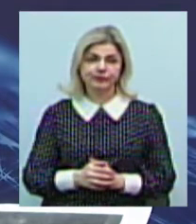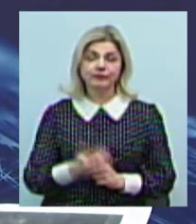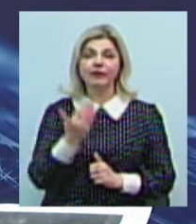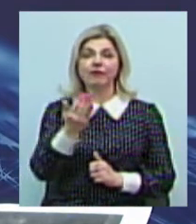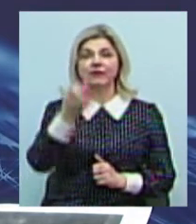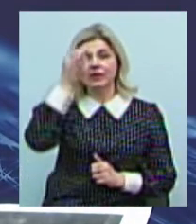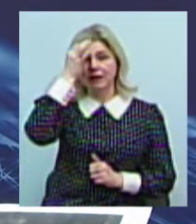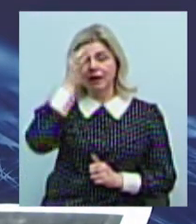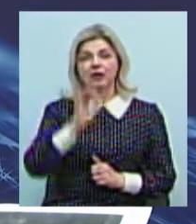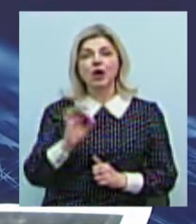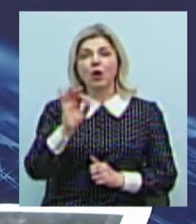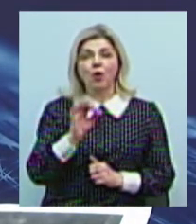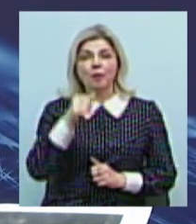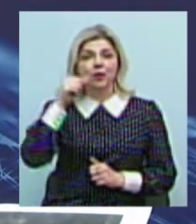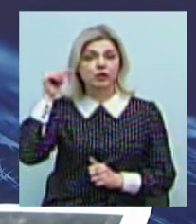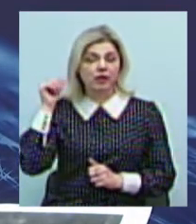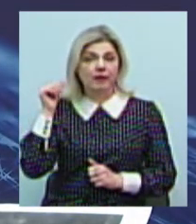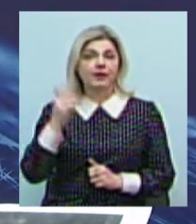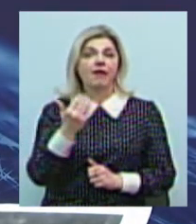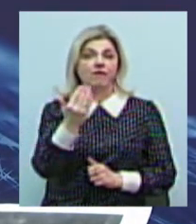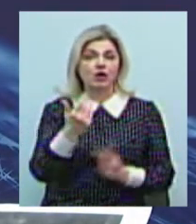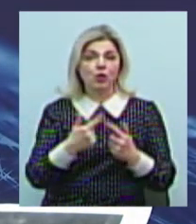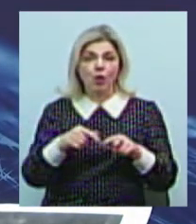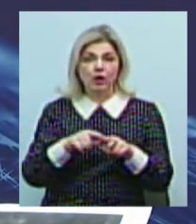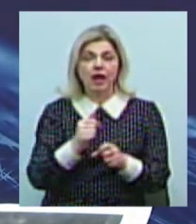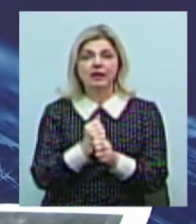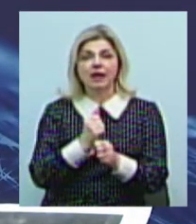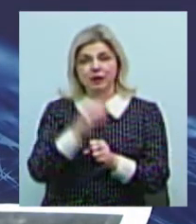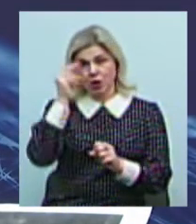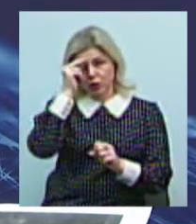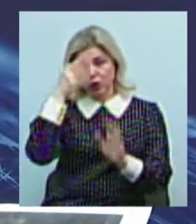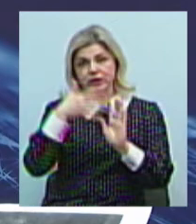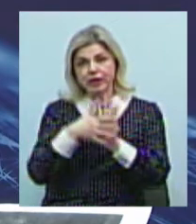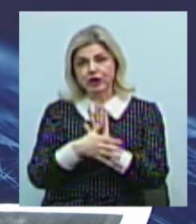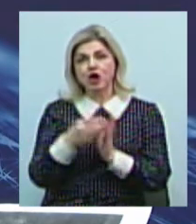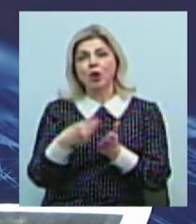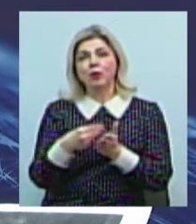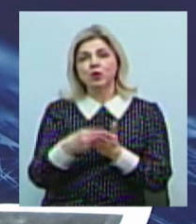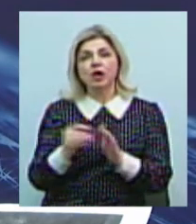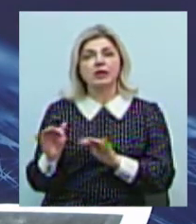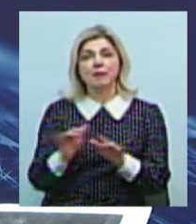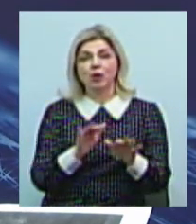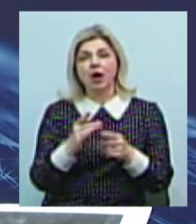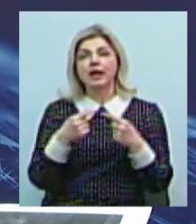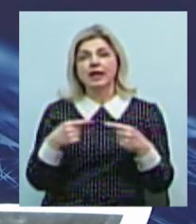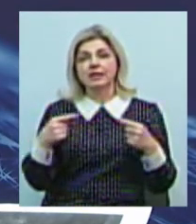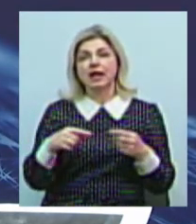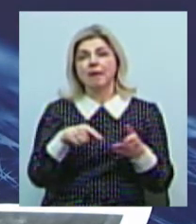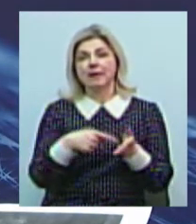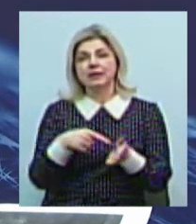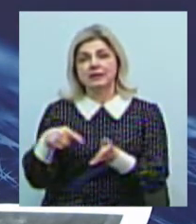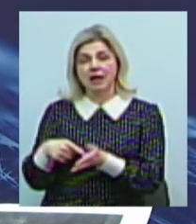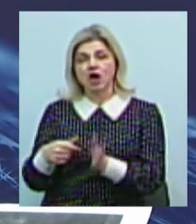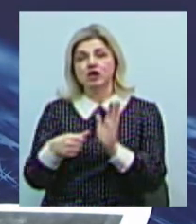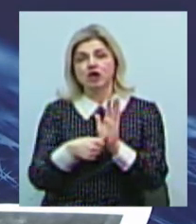До речі, минулого року ваша організація проводила дослідження ефективності бюджетних процесів в різних містах 6